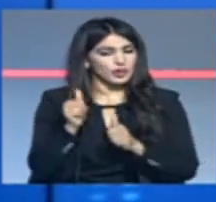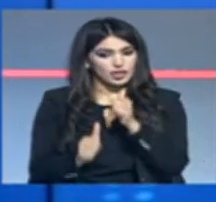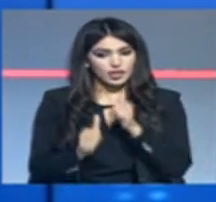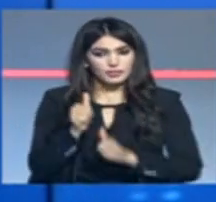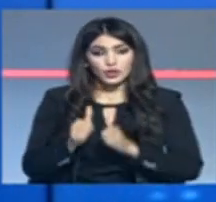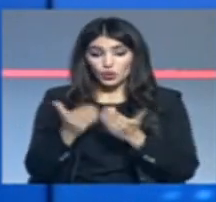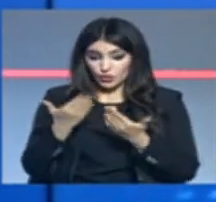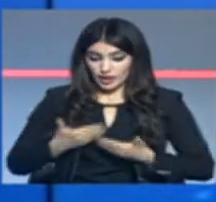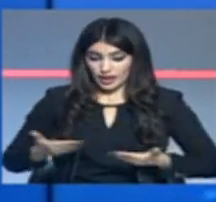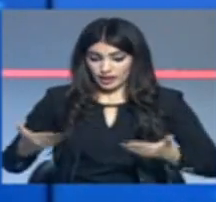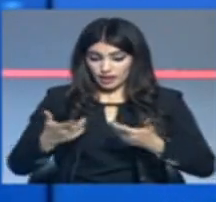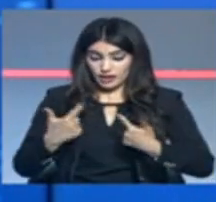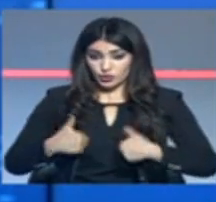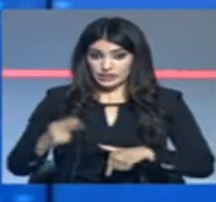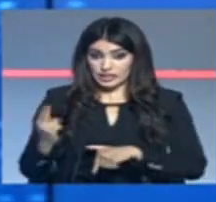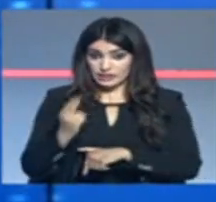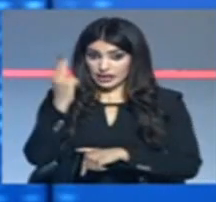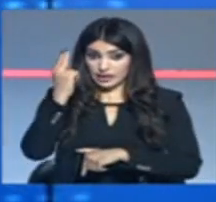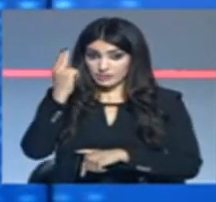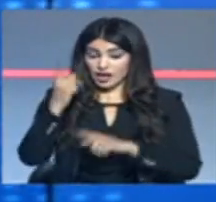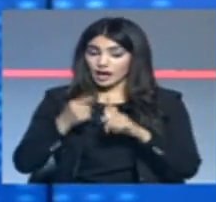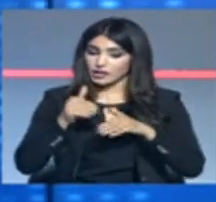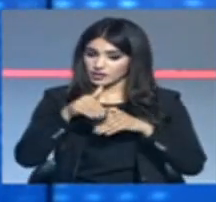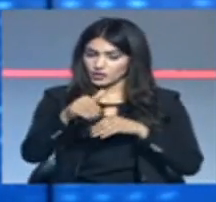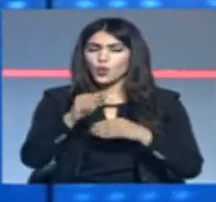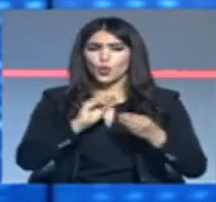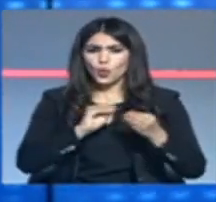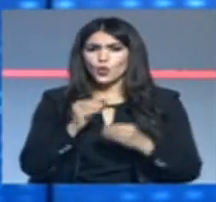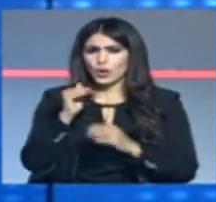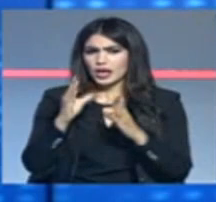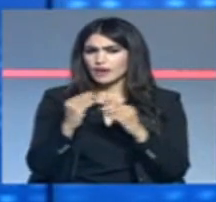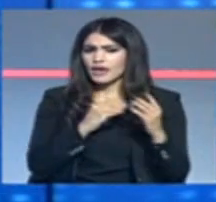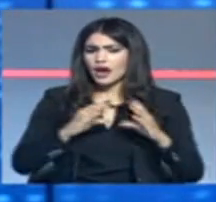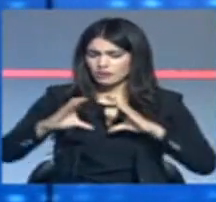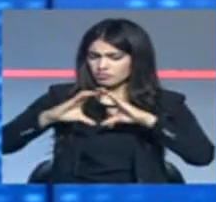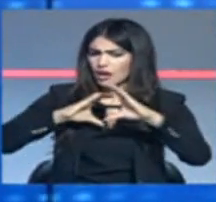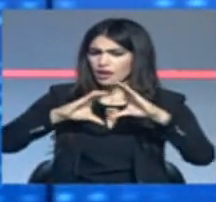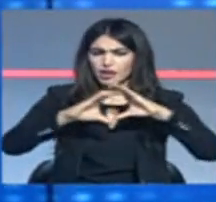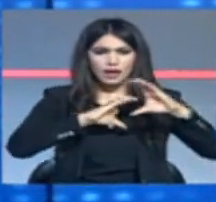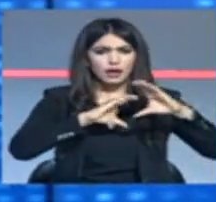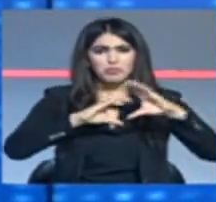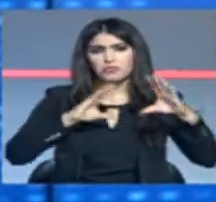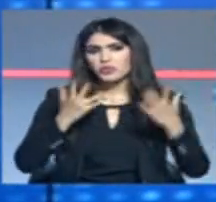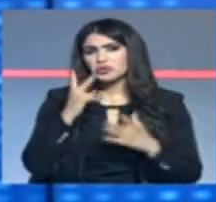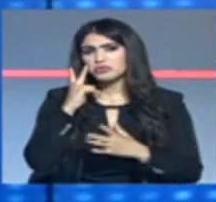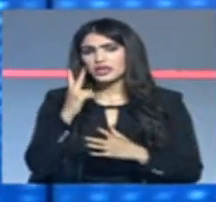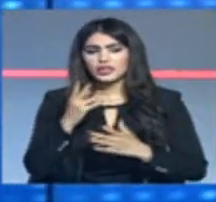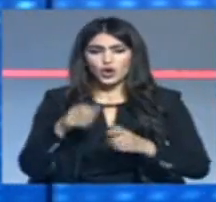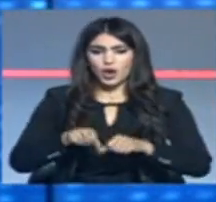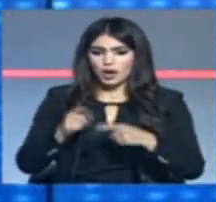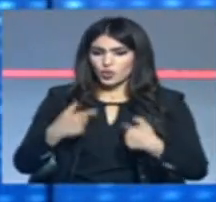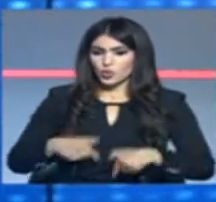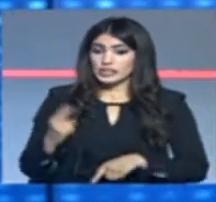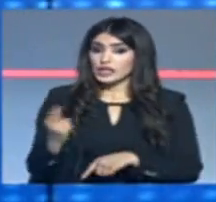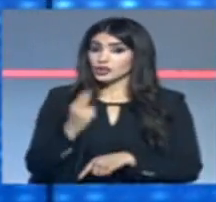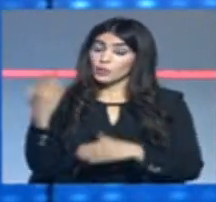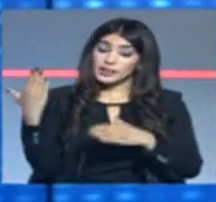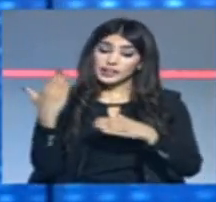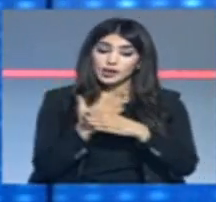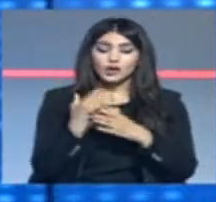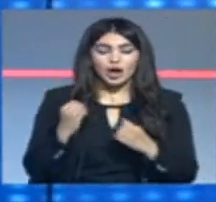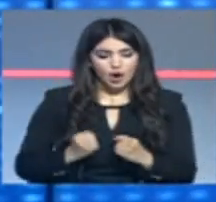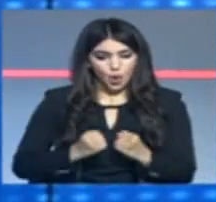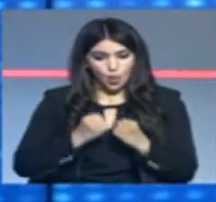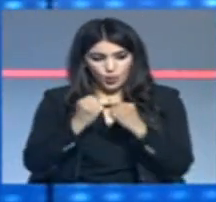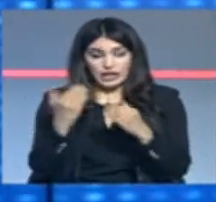واحنا قاعدين نتابعوا بالموضوع. هاني قلت لك صار كثير وكثير جدا من الحوارات، معناتها يمكن تظهر لهم صوت الاشراف باش تتدخل، لا حاولنا